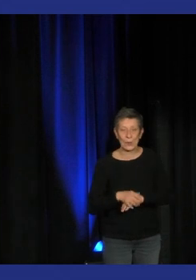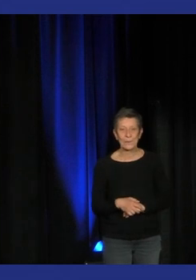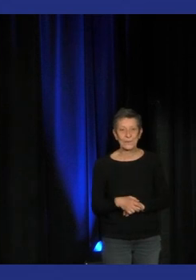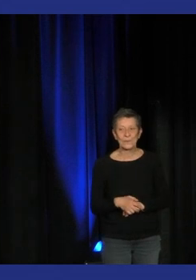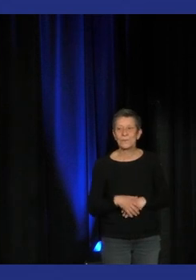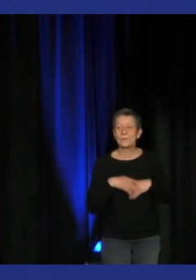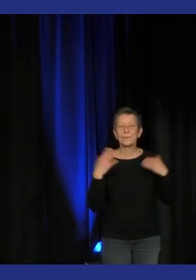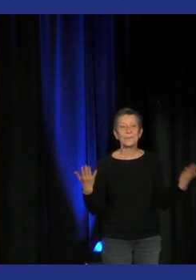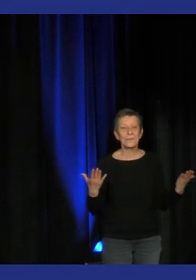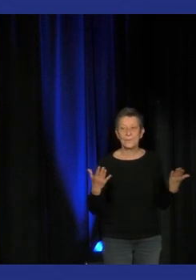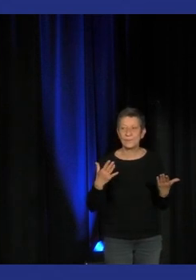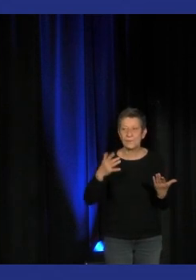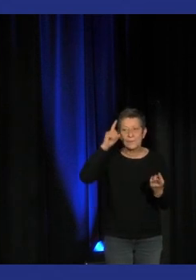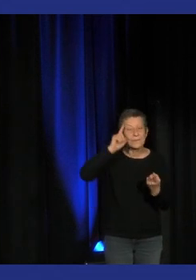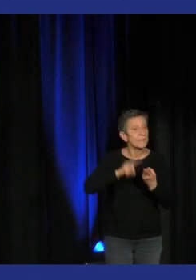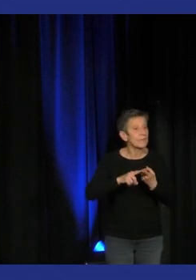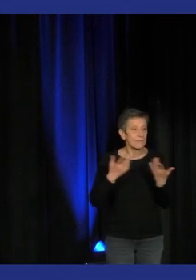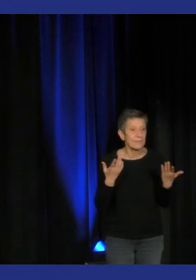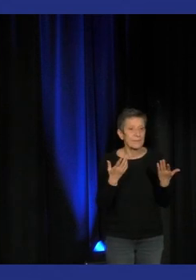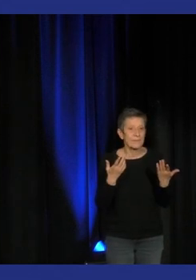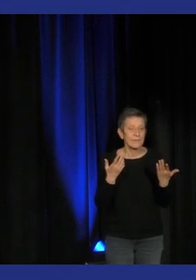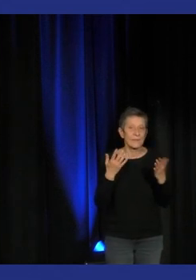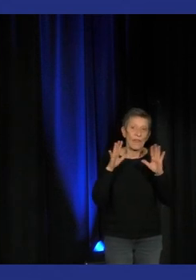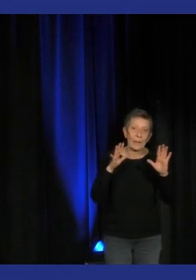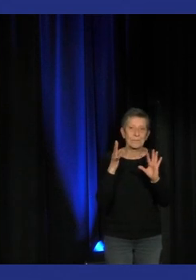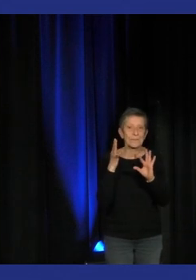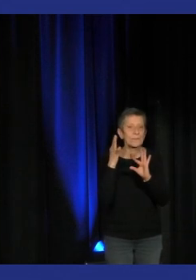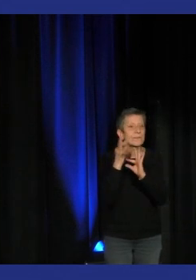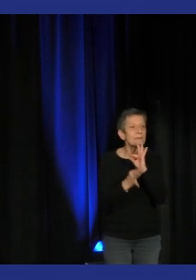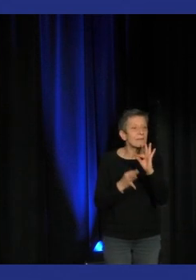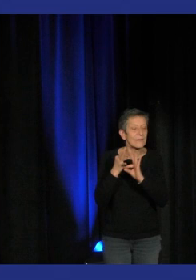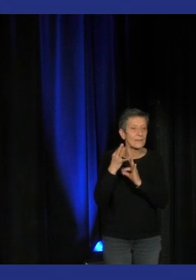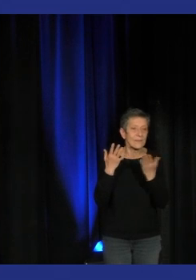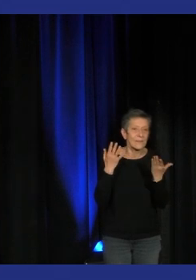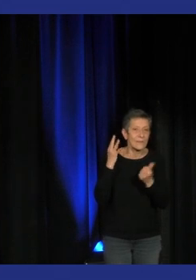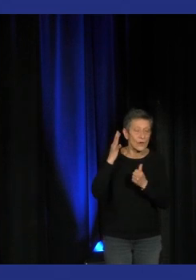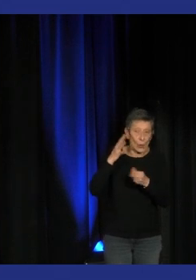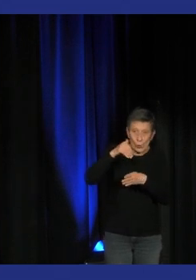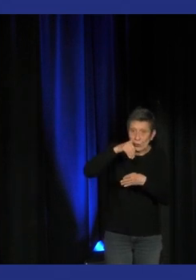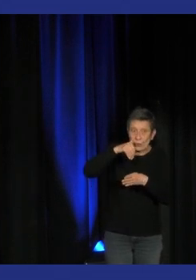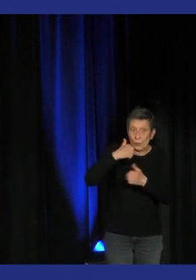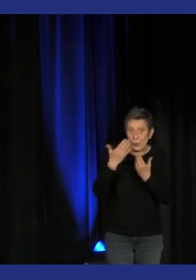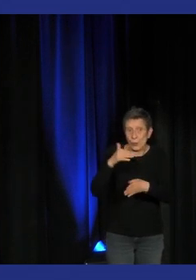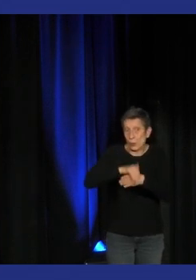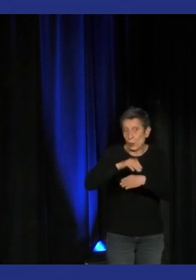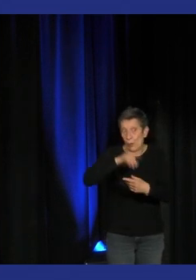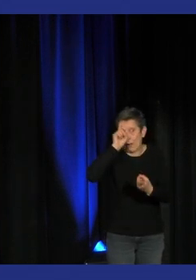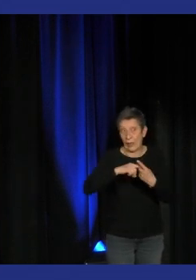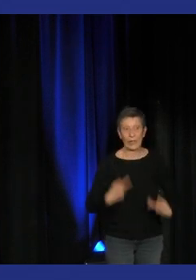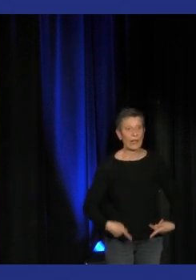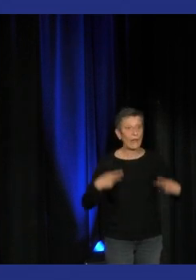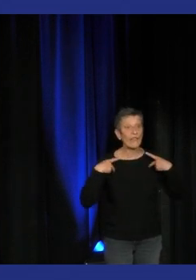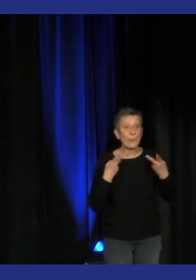Peut-être la question centrale qu'on avait, que le cycle propose de poser ce soir s'intitule donc « Vie publique, vie